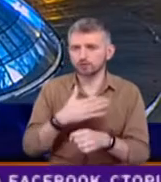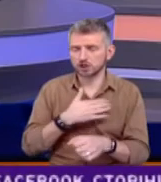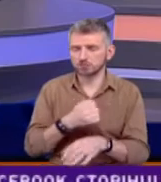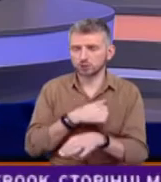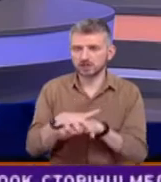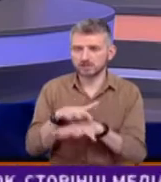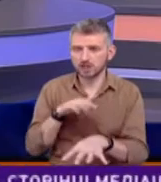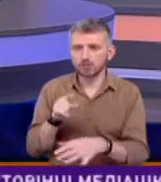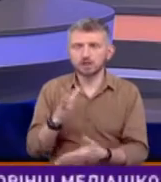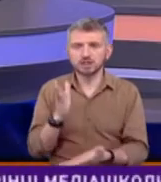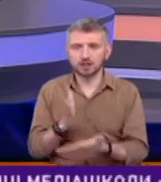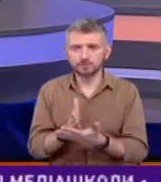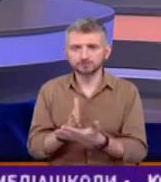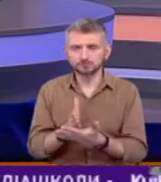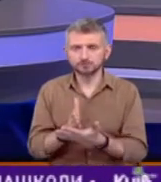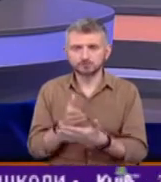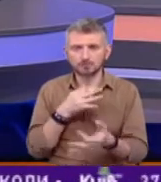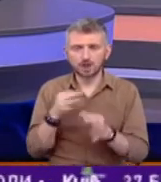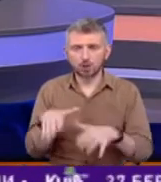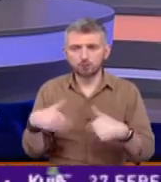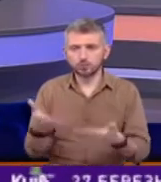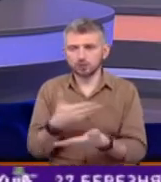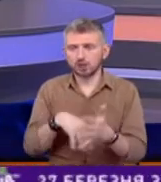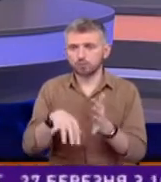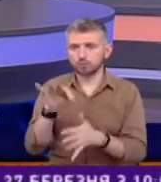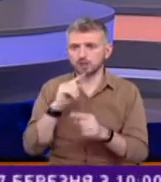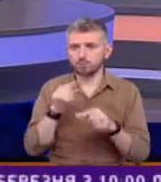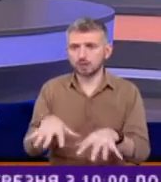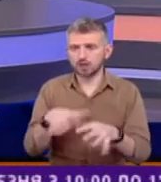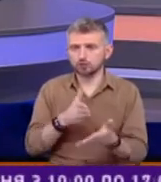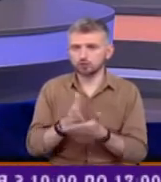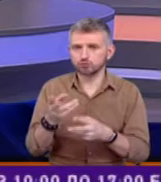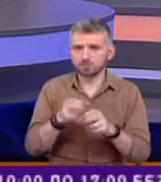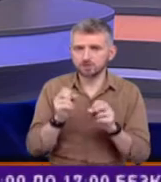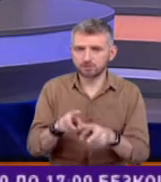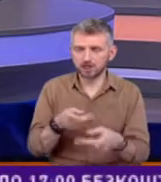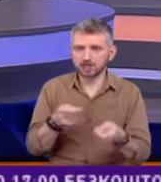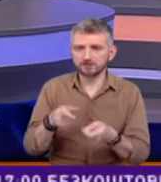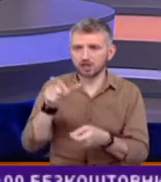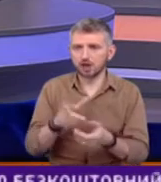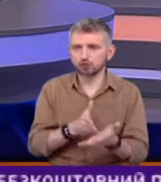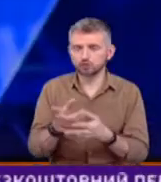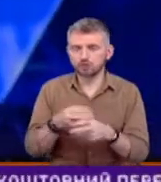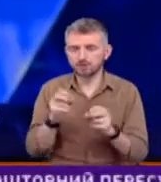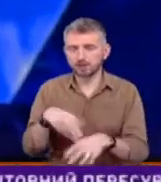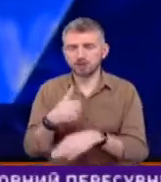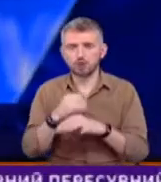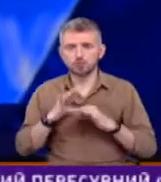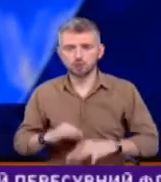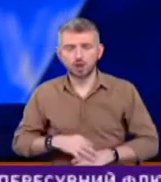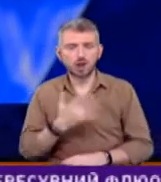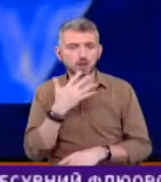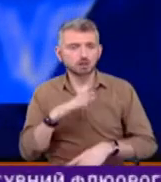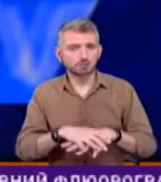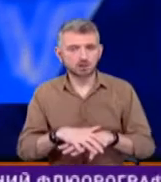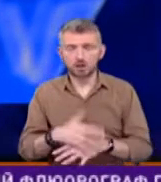Збройних сил, він є, рекомендує нам обрати в парламенті служби безпеки, керівника Служби безпеки і генерального прокурора. А фактично